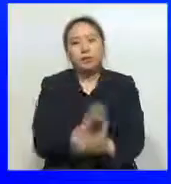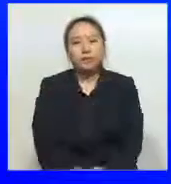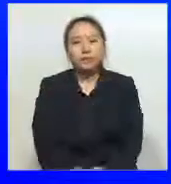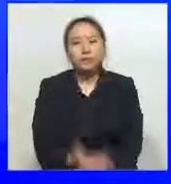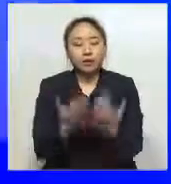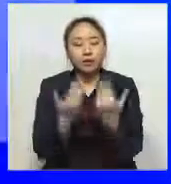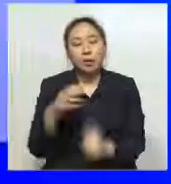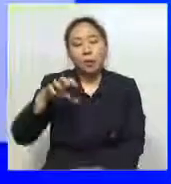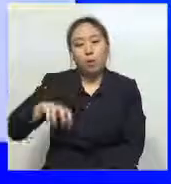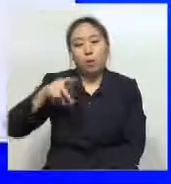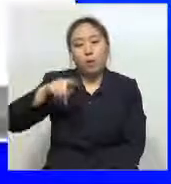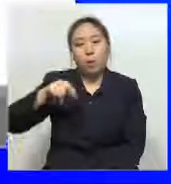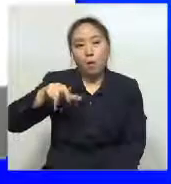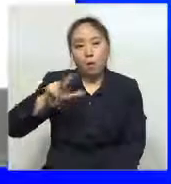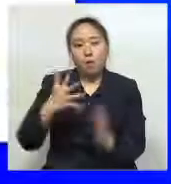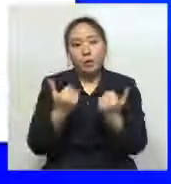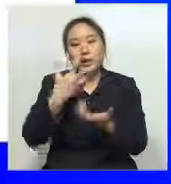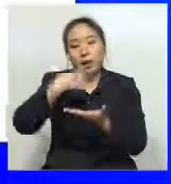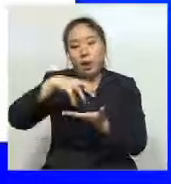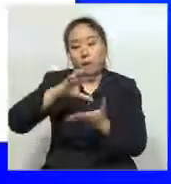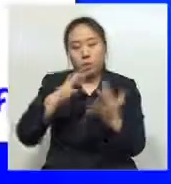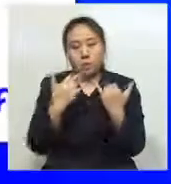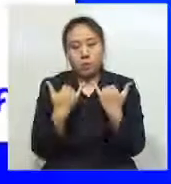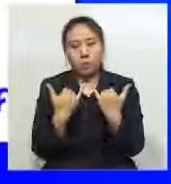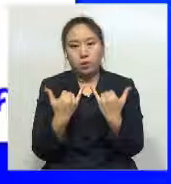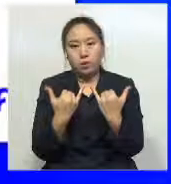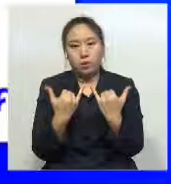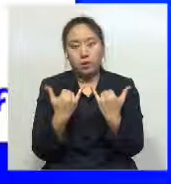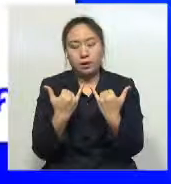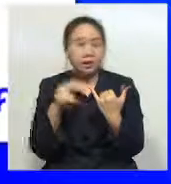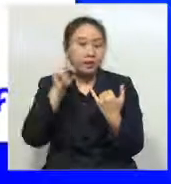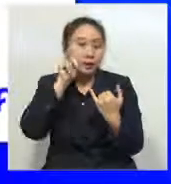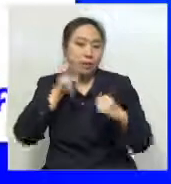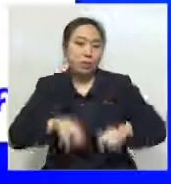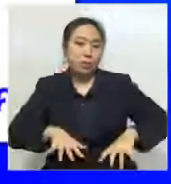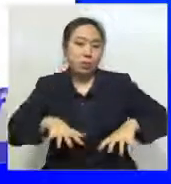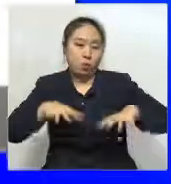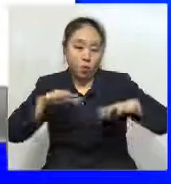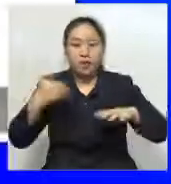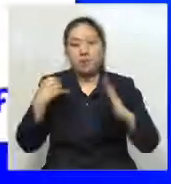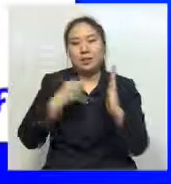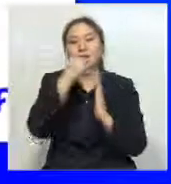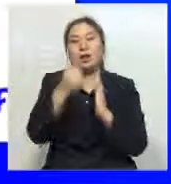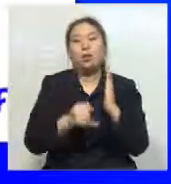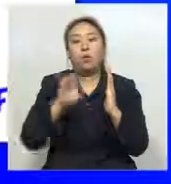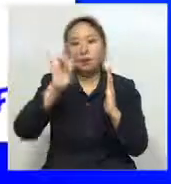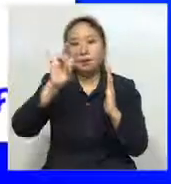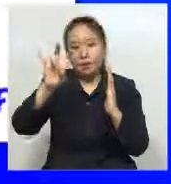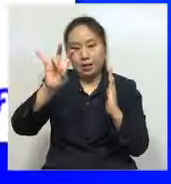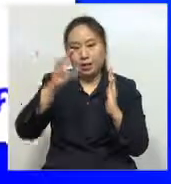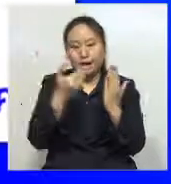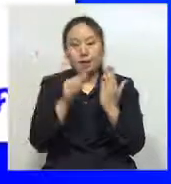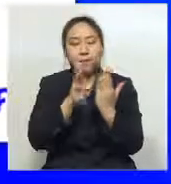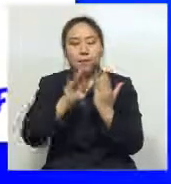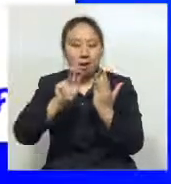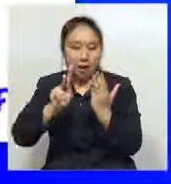รมป้องกันและบรรเทาสาธารณภัยรายงานนะคะว่าขณะนี้สถานการณ์อุทกภัยยังคงมีอยู่ใน7จังหวัดก็คือจังหวัดบึ